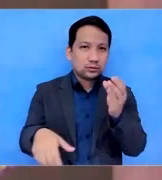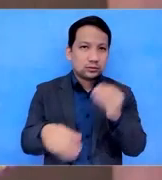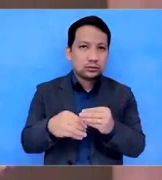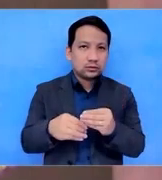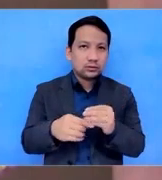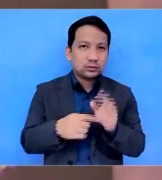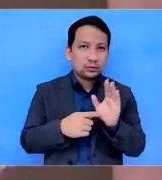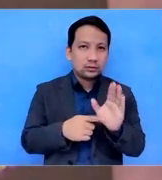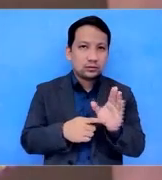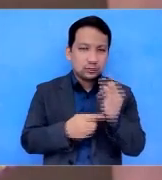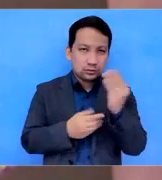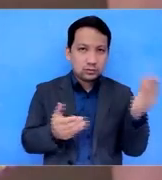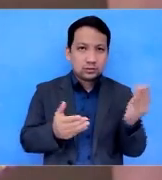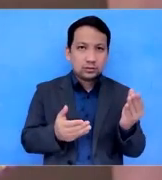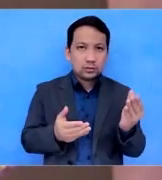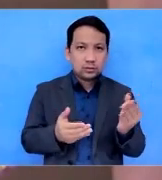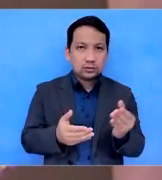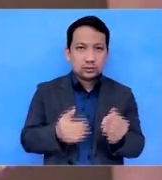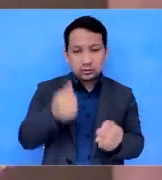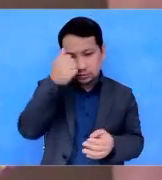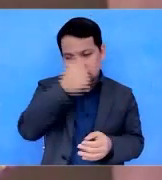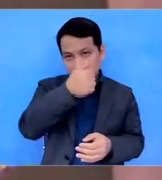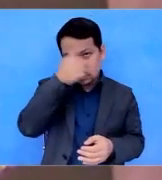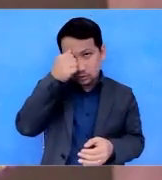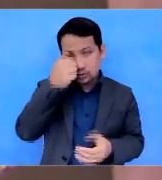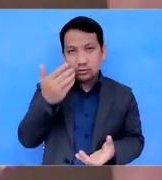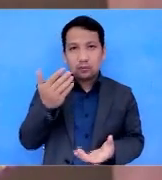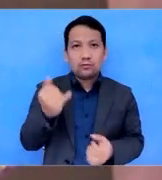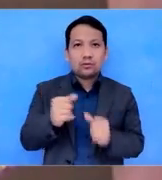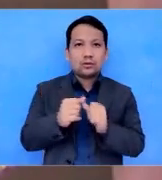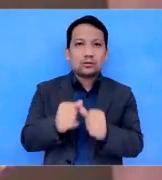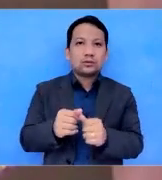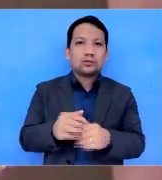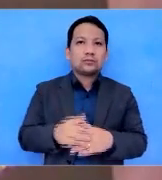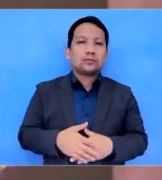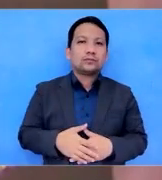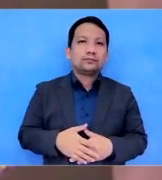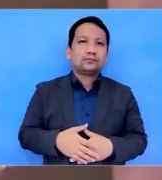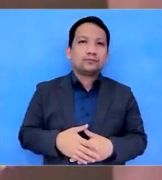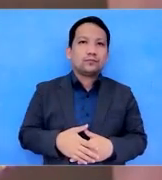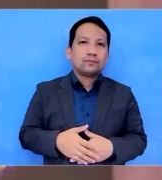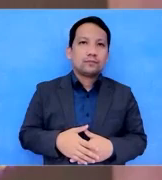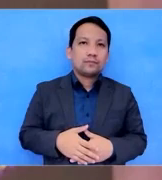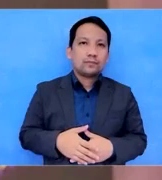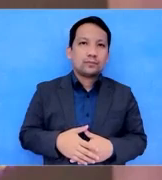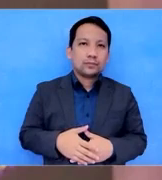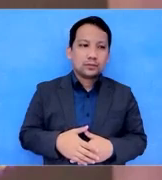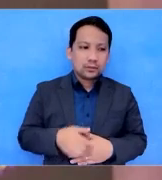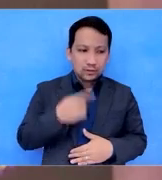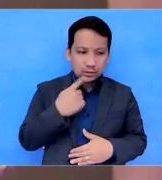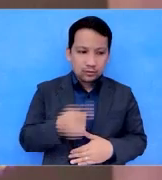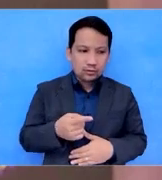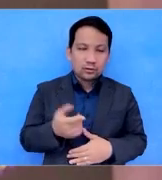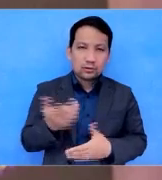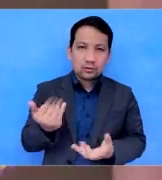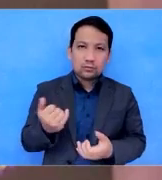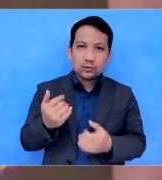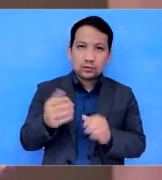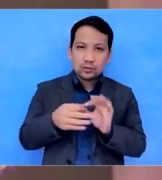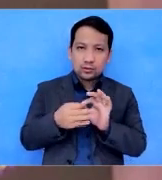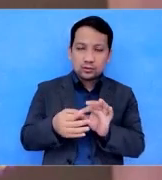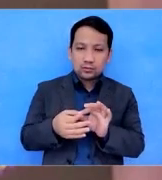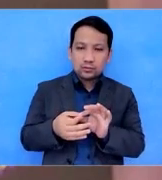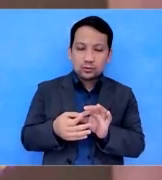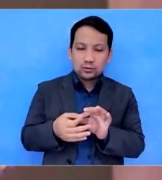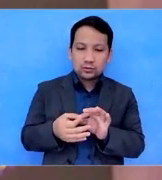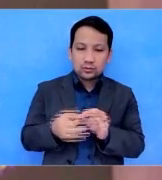ng abo sa ating mga noo, pinapaalala sa atin ang katotohanang tayo ay